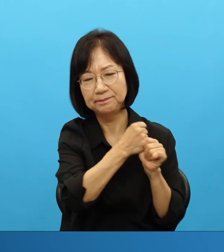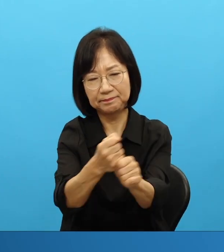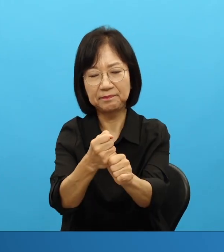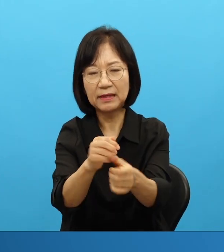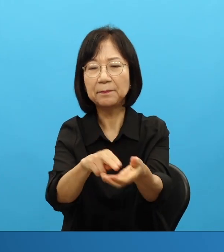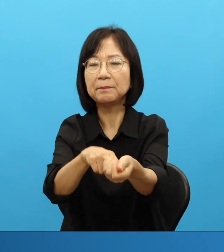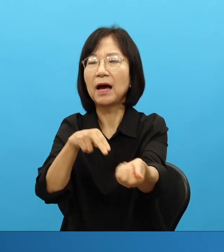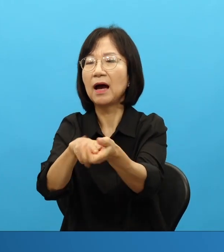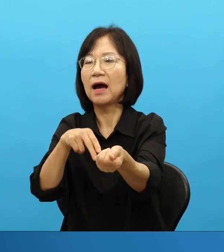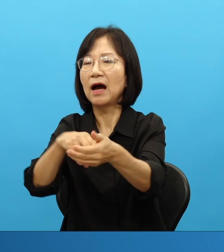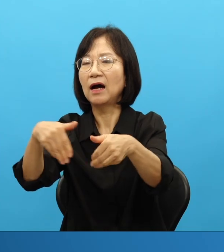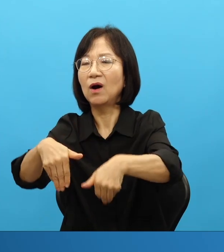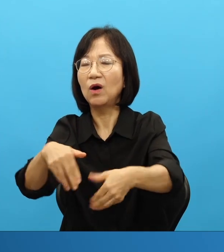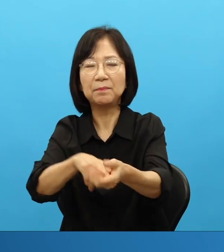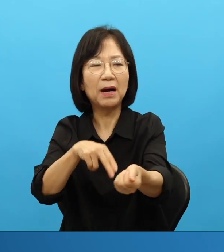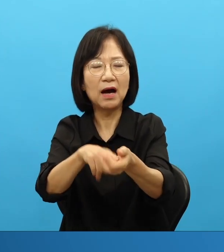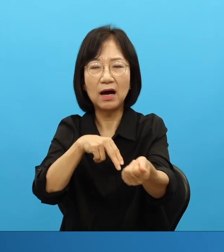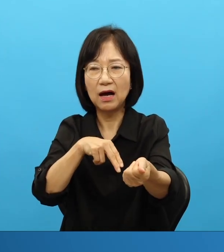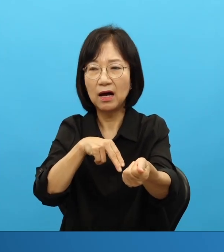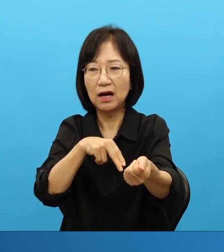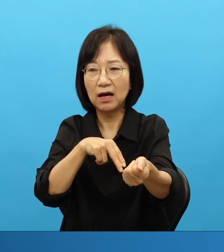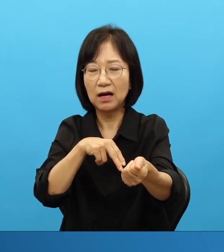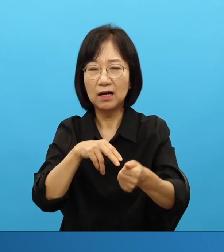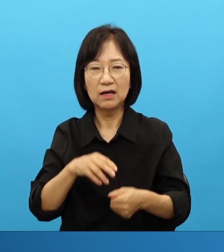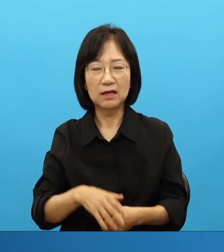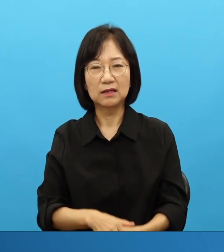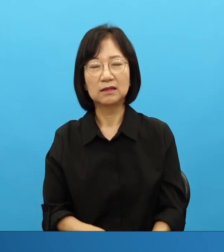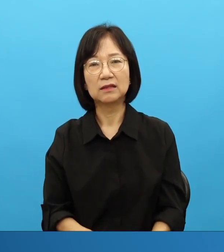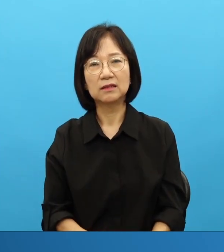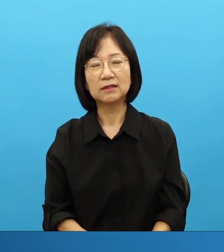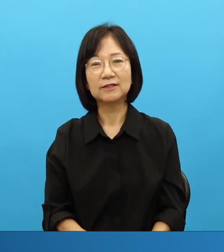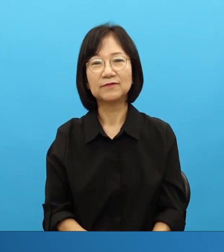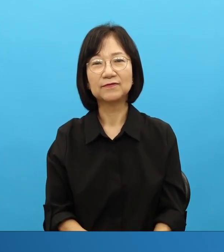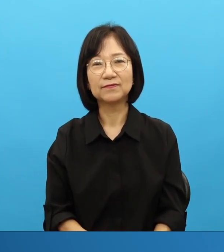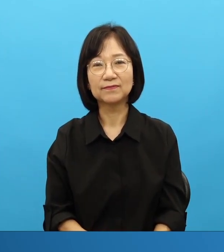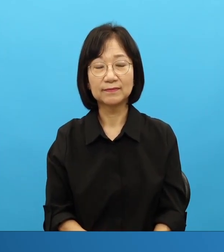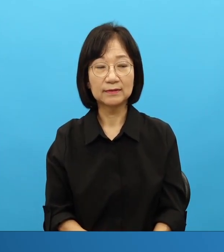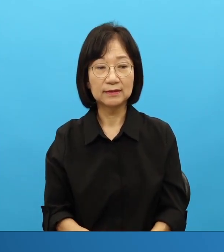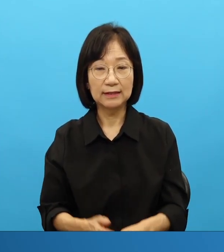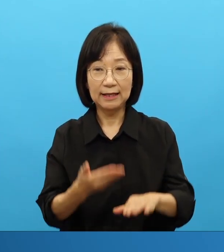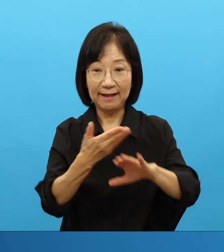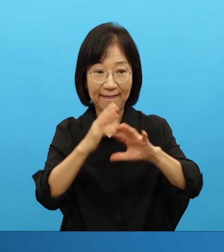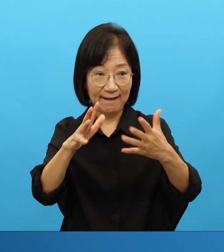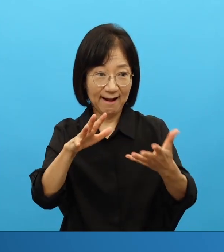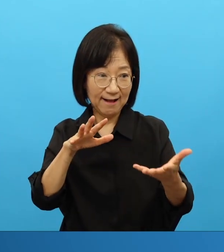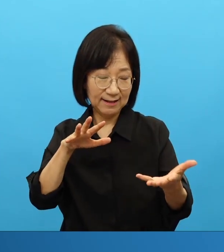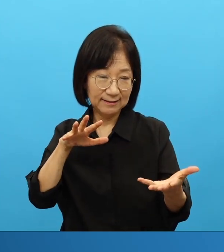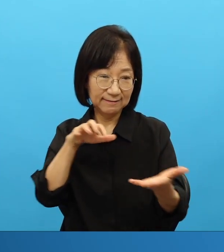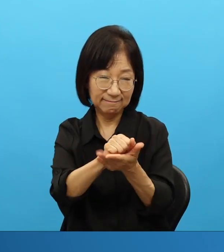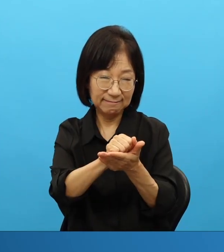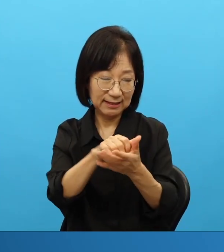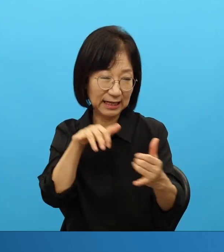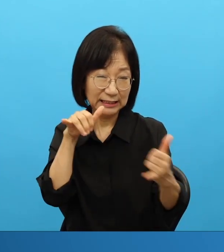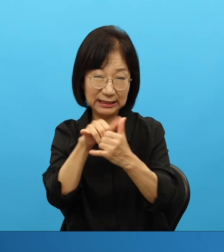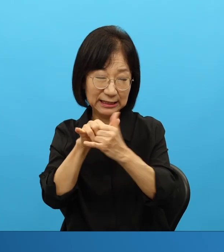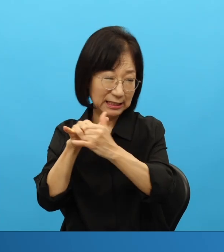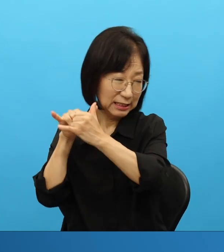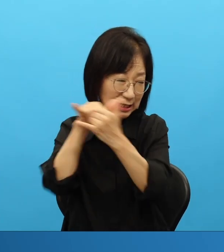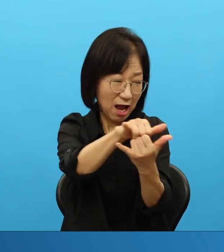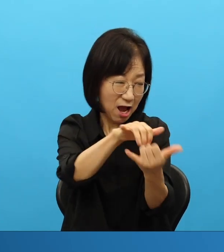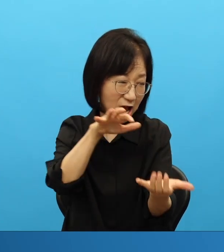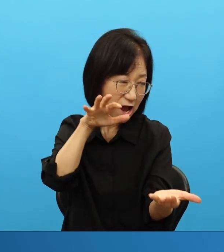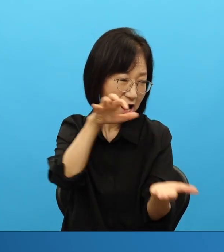our 강대국의 history. 행기 그거밖에 없어요. That's what these strong nations did in the past. 침략해서 저 후중 사람을